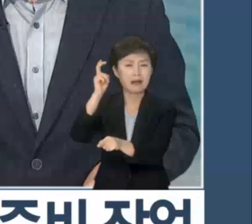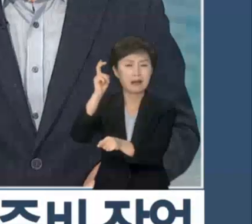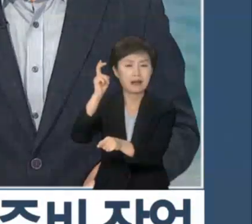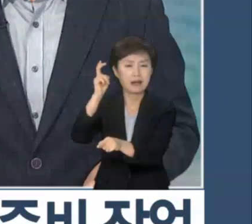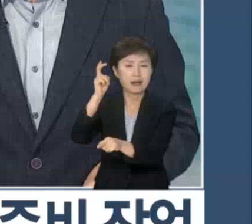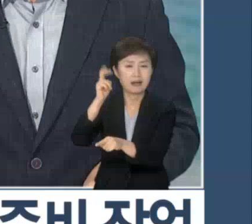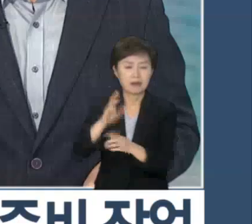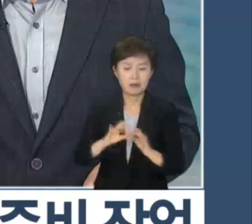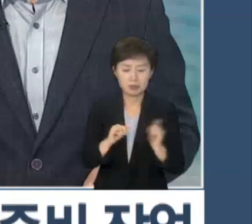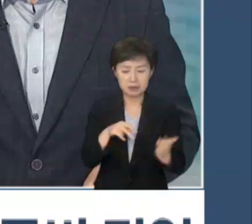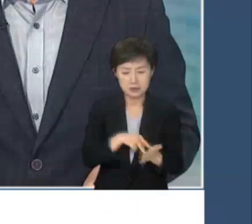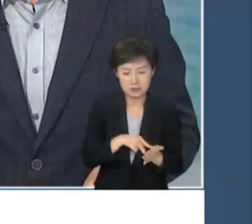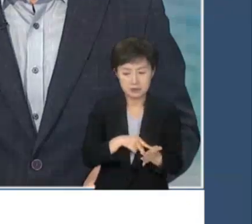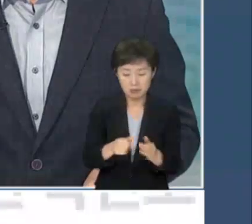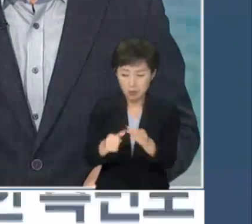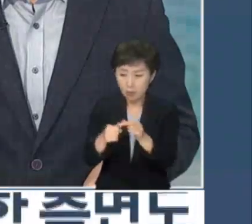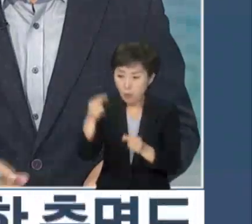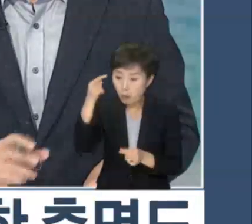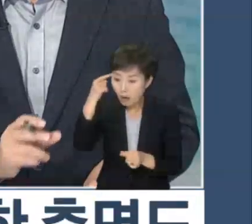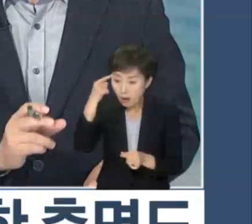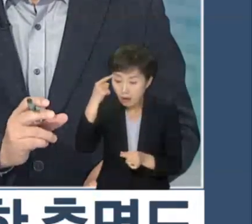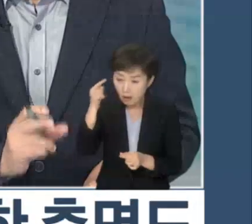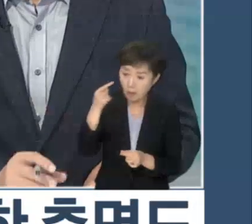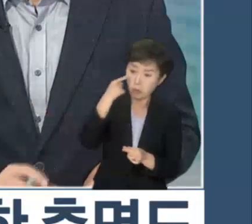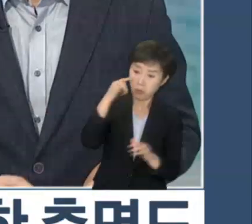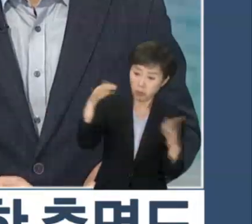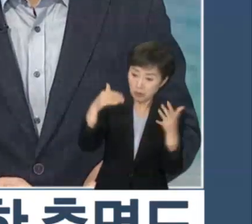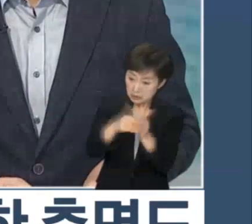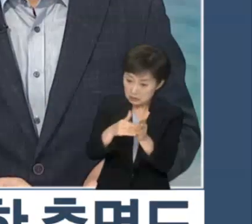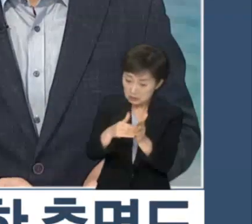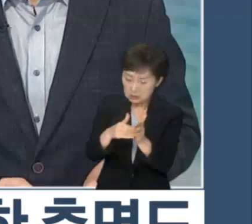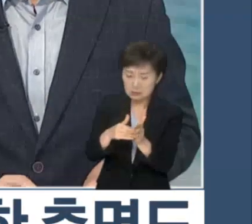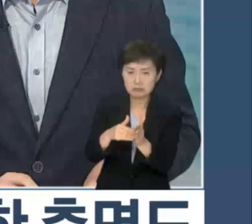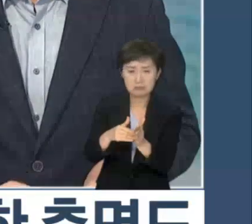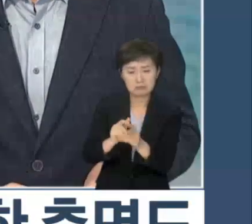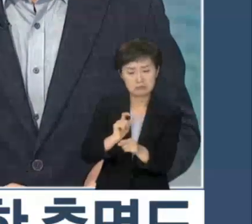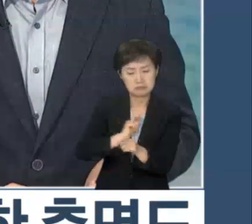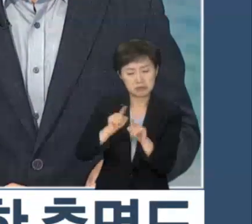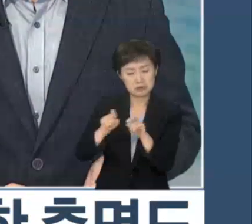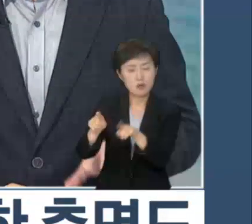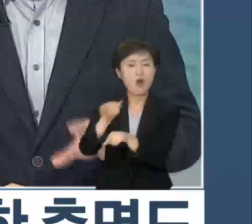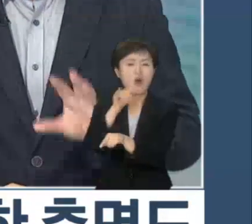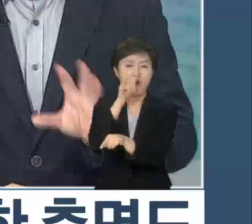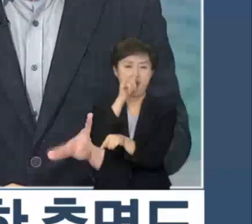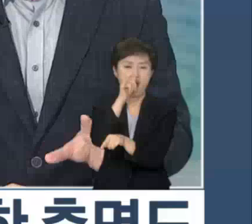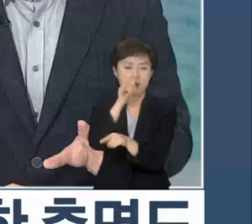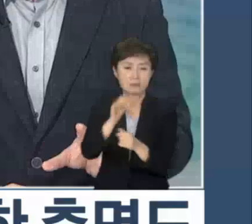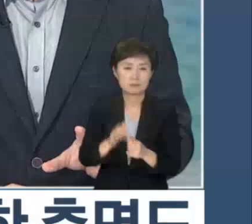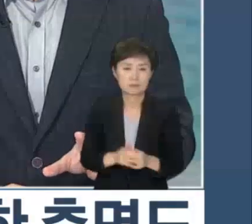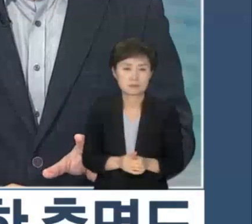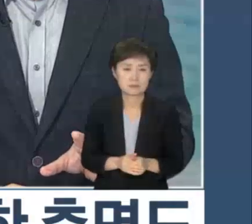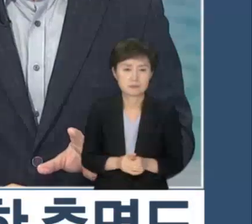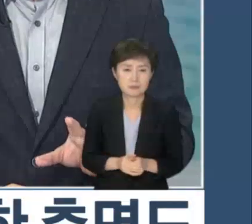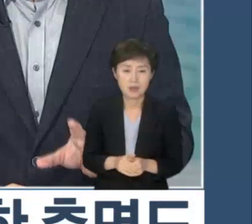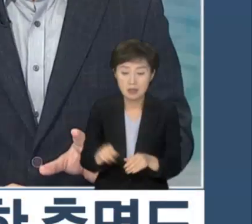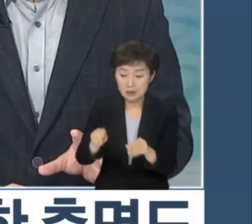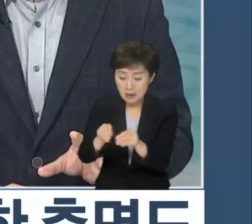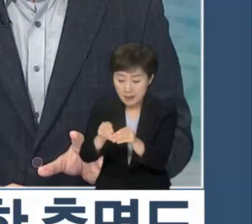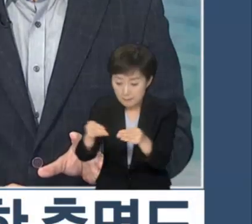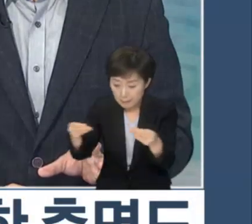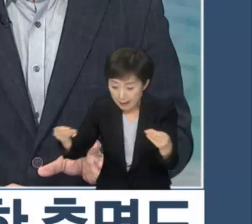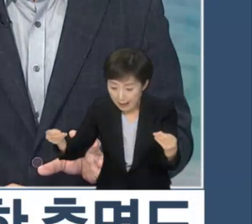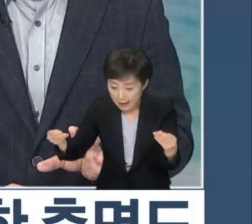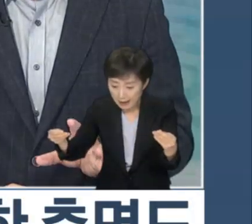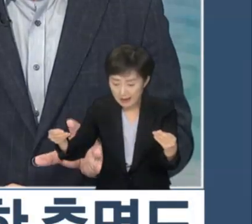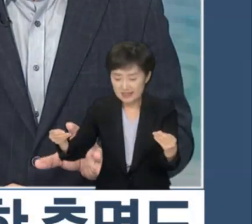의아해하면서도 이벤트로만 바라볼 수 있는 여지가 굉장히 많아 보였다. 그 속내에 대해서는 그 내용에 대해서는 제가 굳이